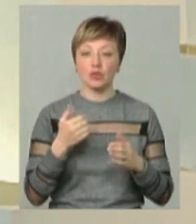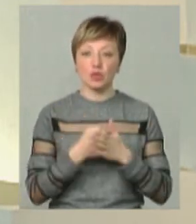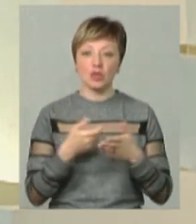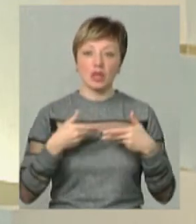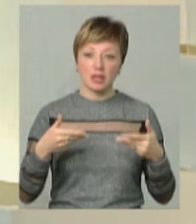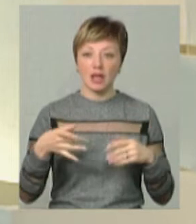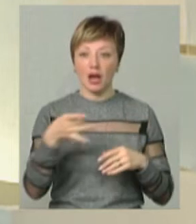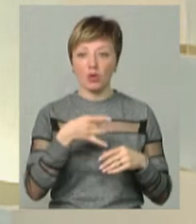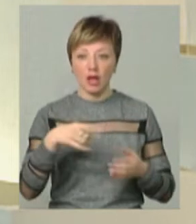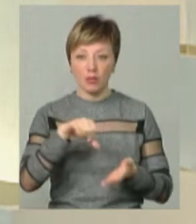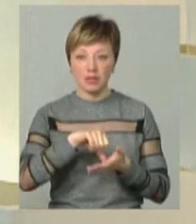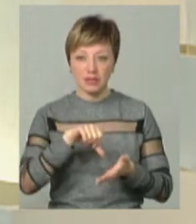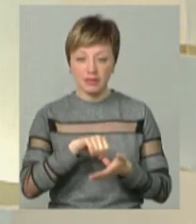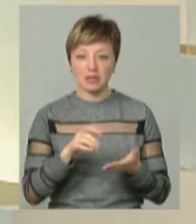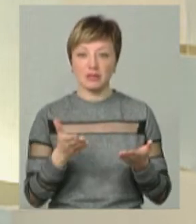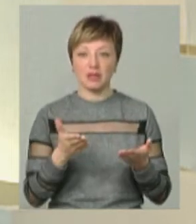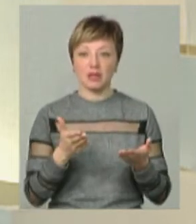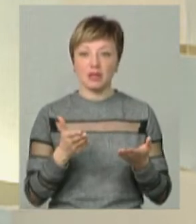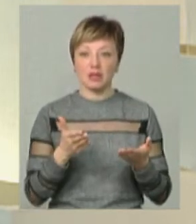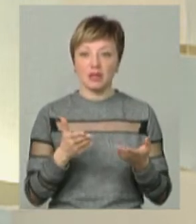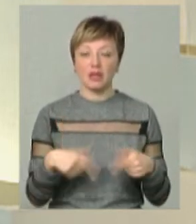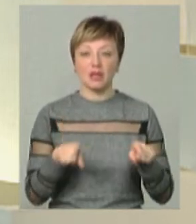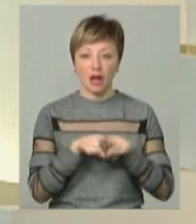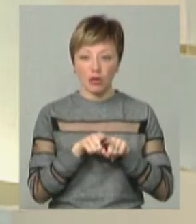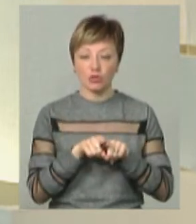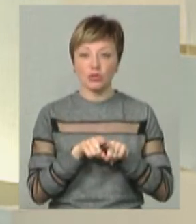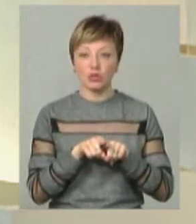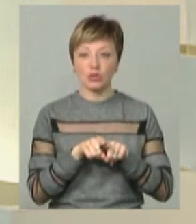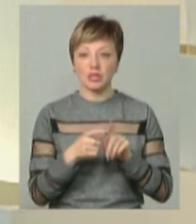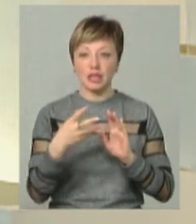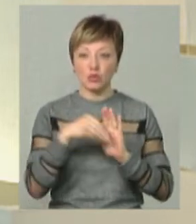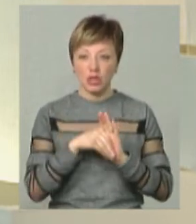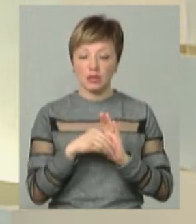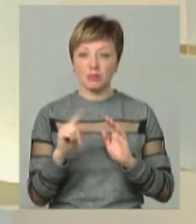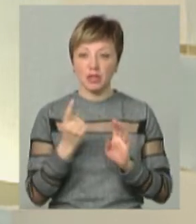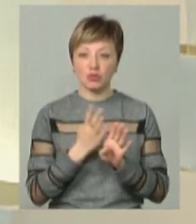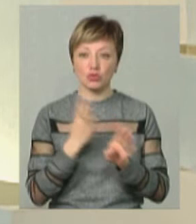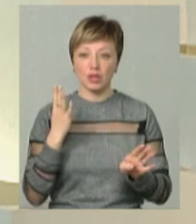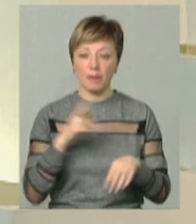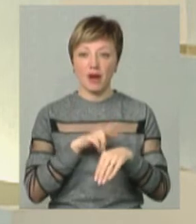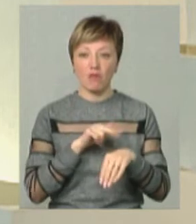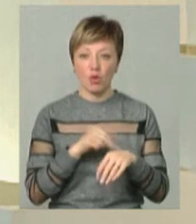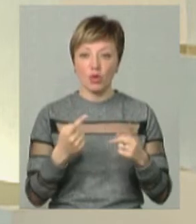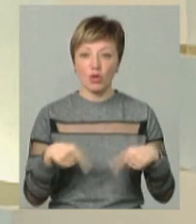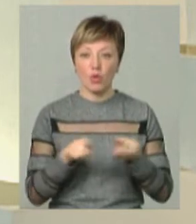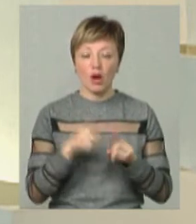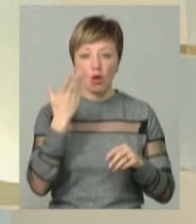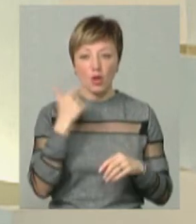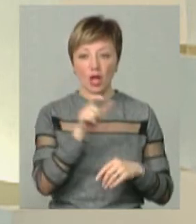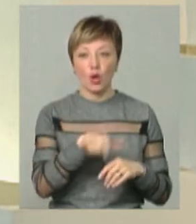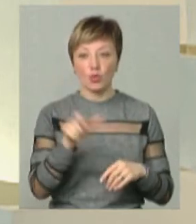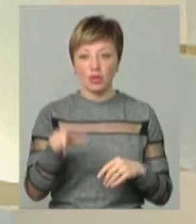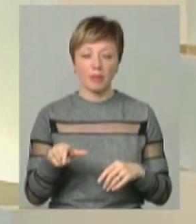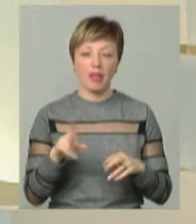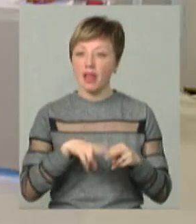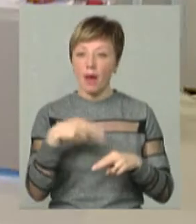нас, і до регіонального представництва, і, відповідно, також залучалися, ну, в першу чергу, правоохоронні органи, коли